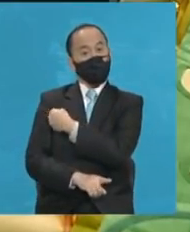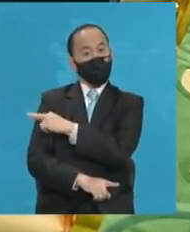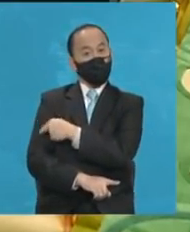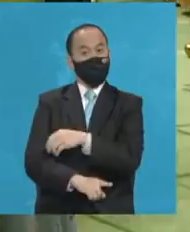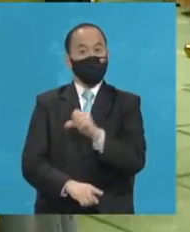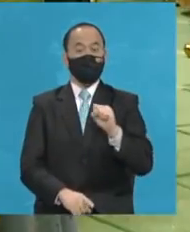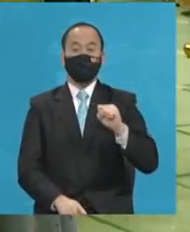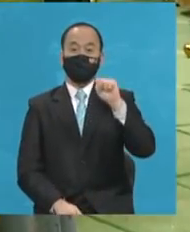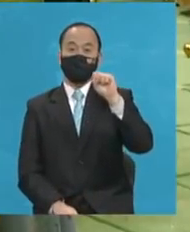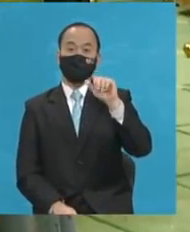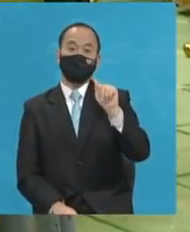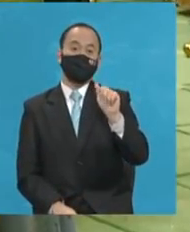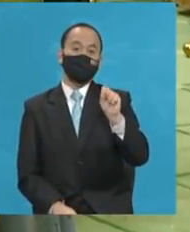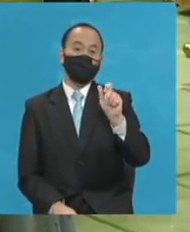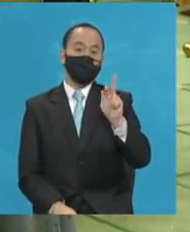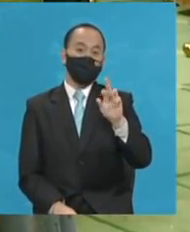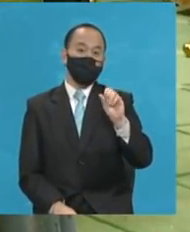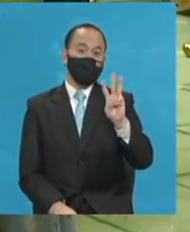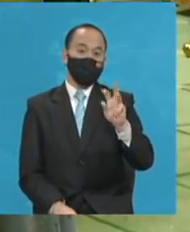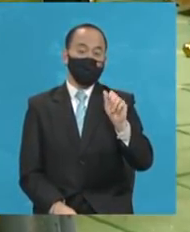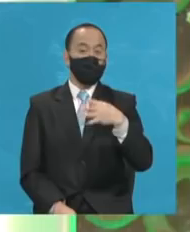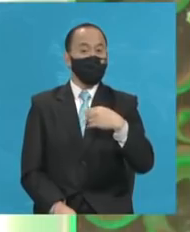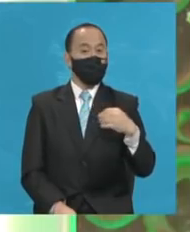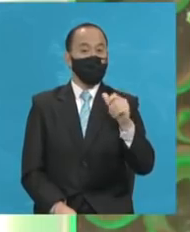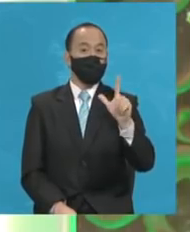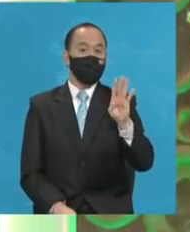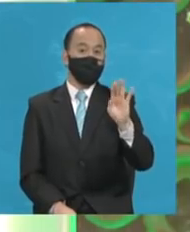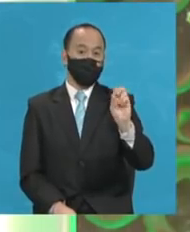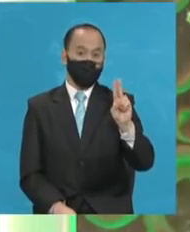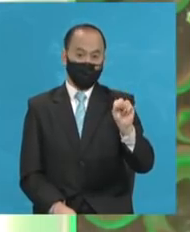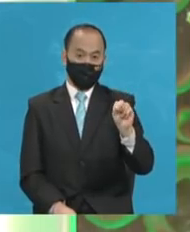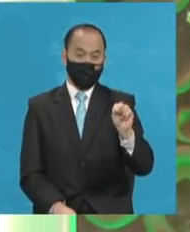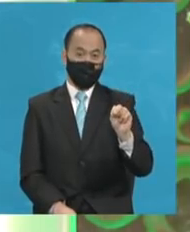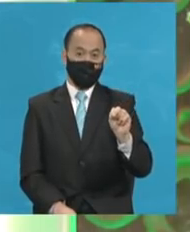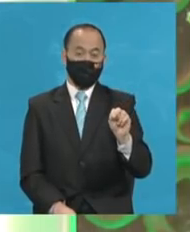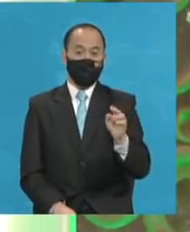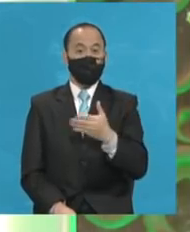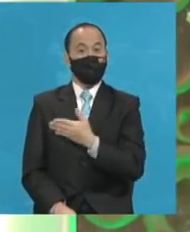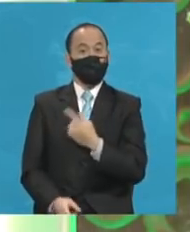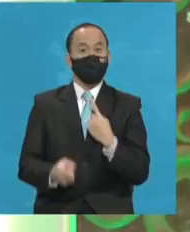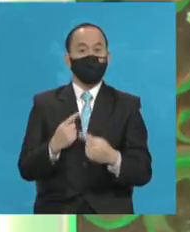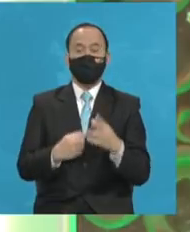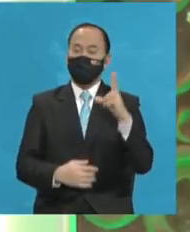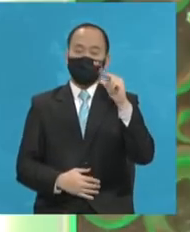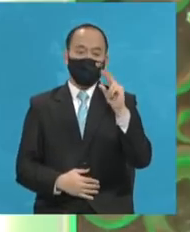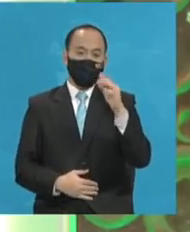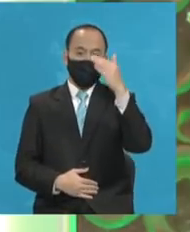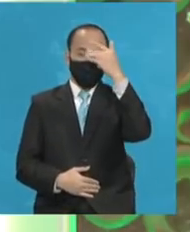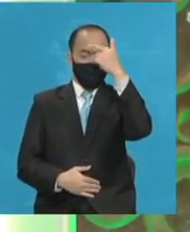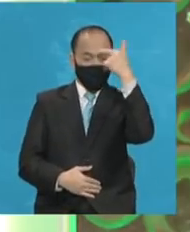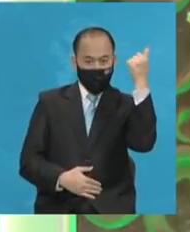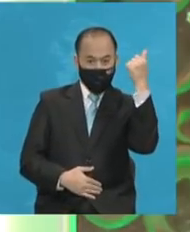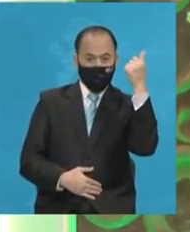Sarawak dan Labuan semuanya partai dan rakyat Indonesia tidak akan sesekali melupakan